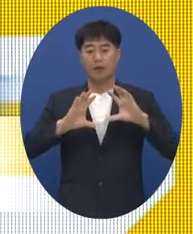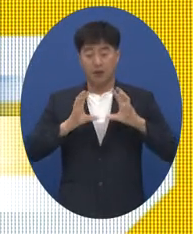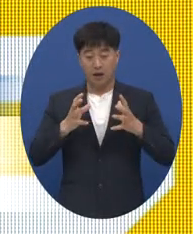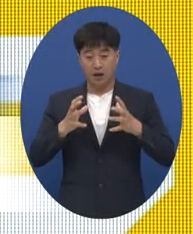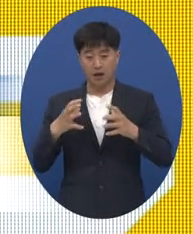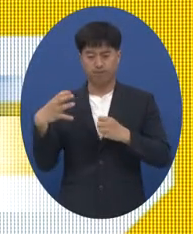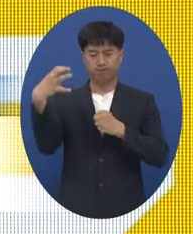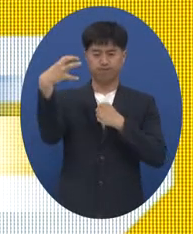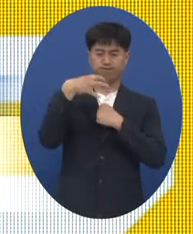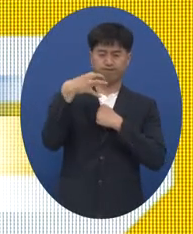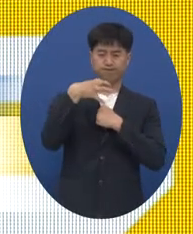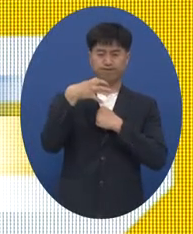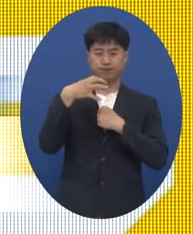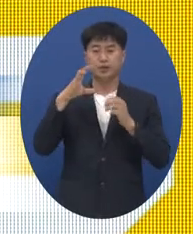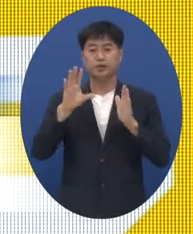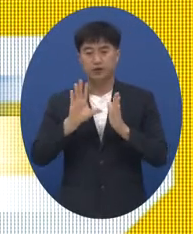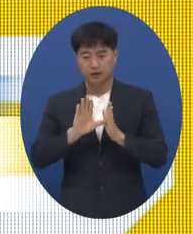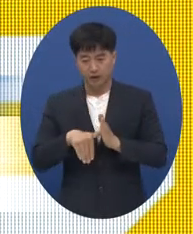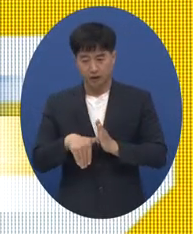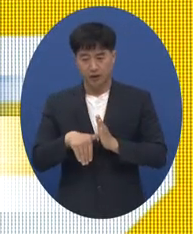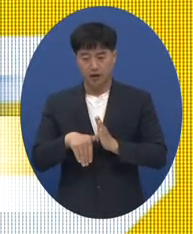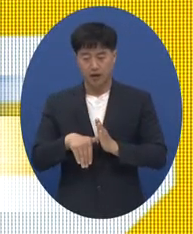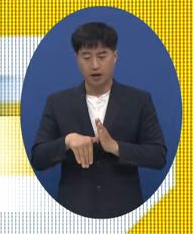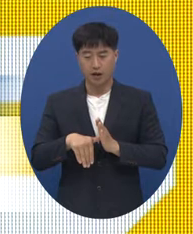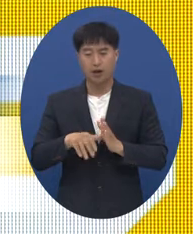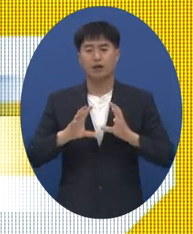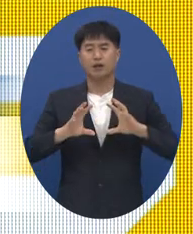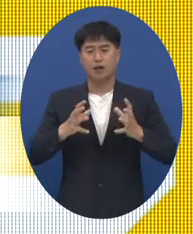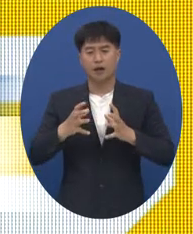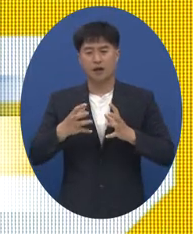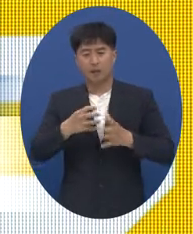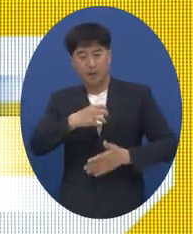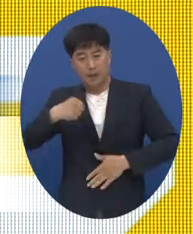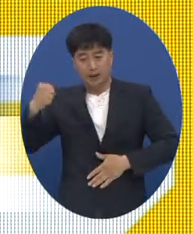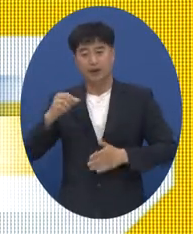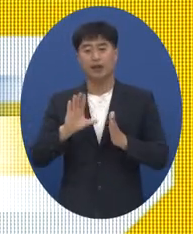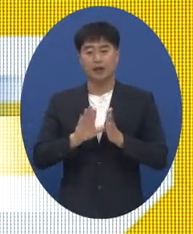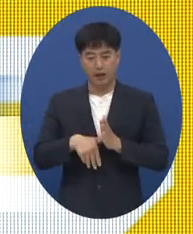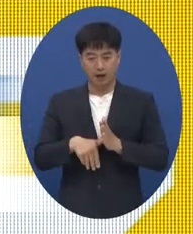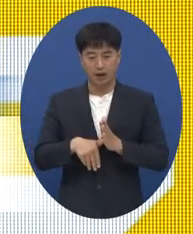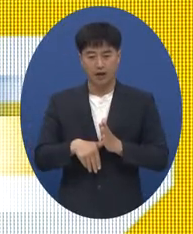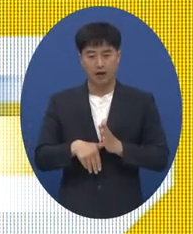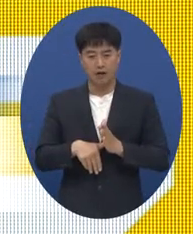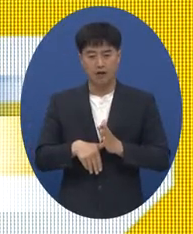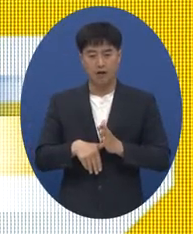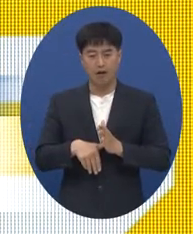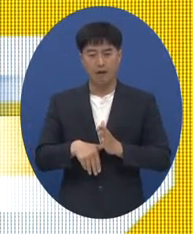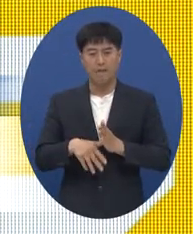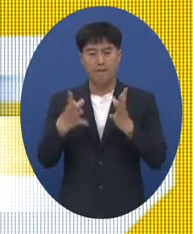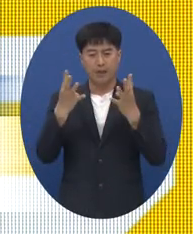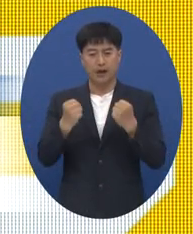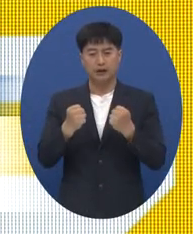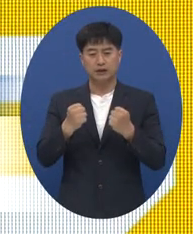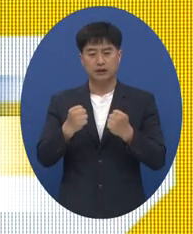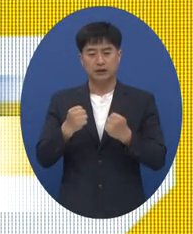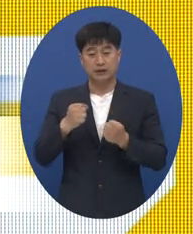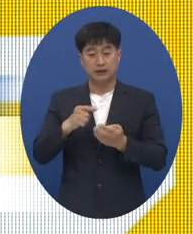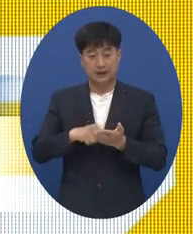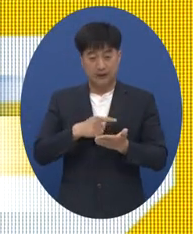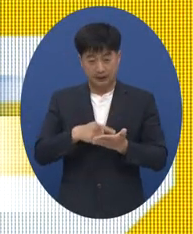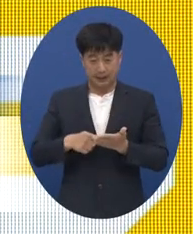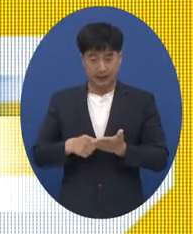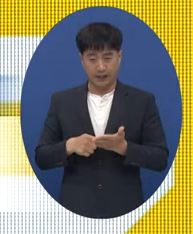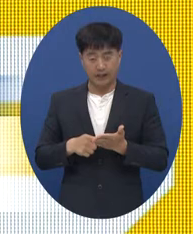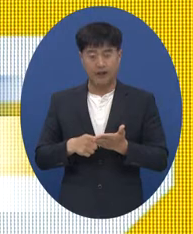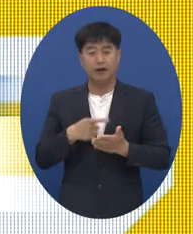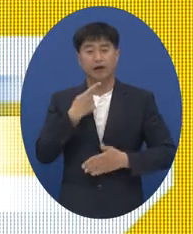정말로 우리가 조국을 침탈당했을 때, 나라를 잃었을 때 우리 얼마나 많은 희생을